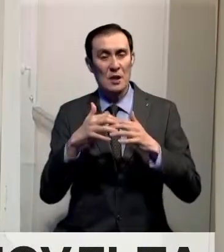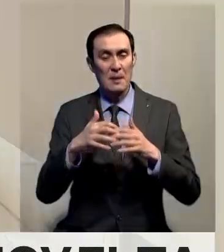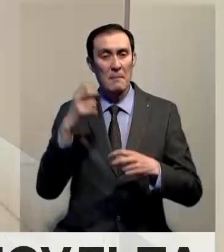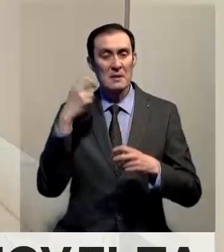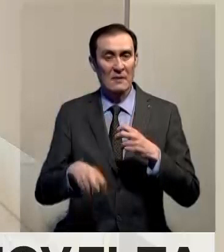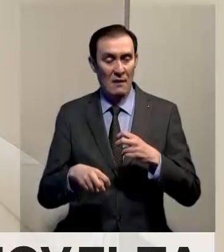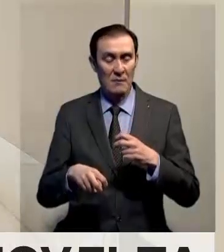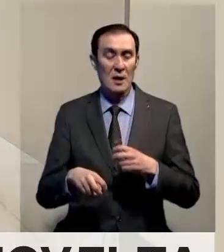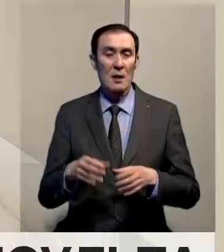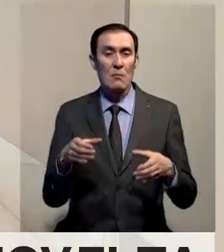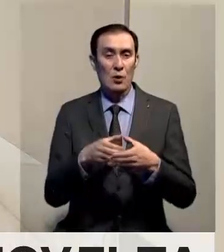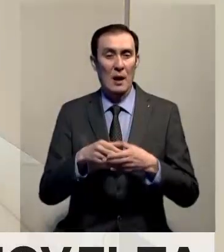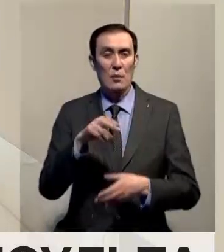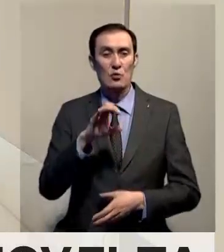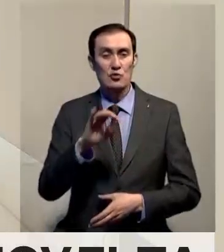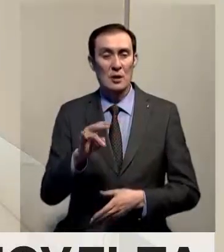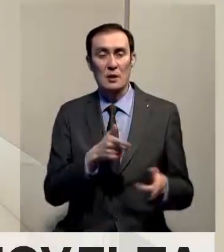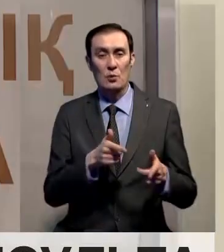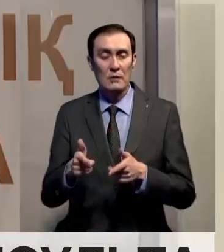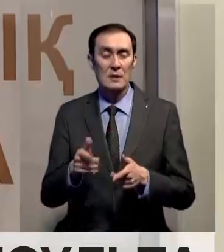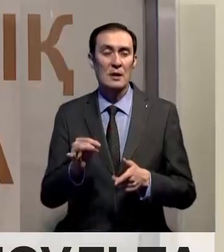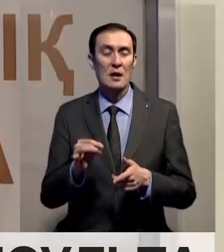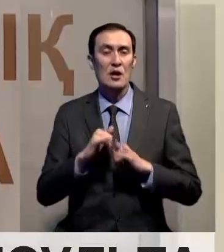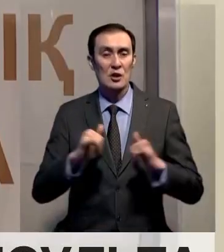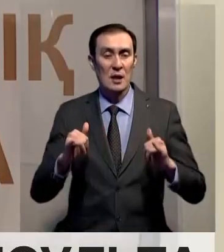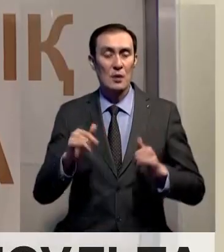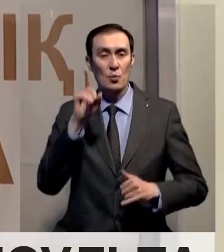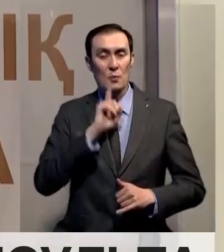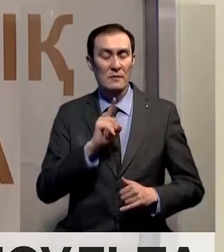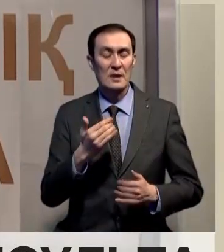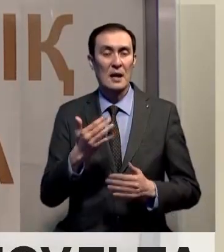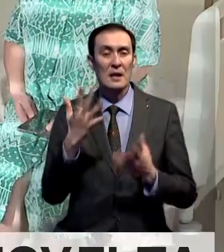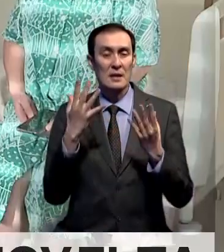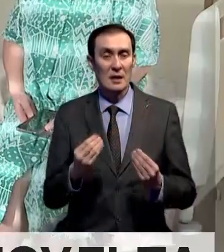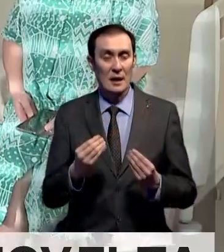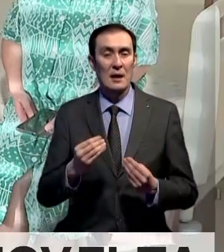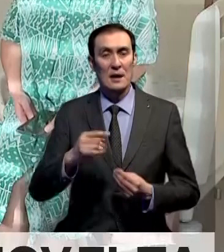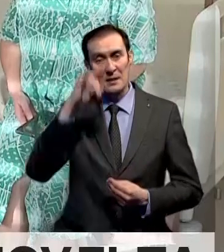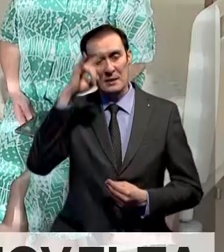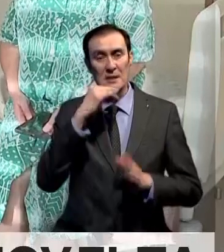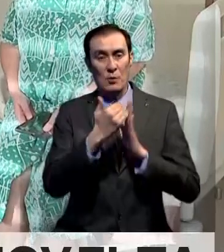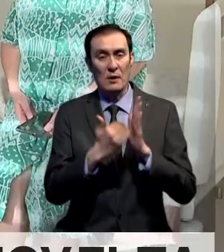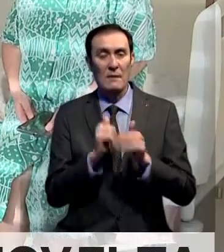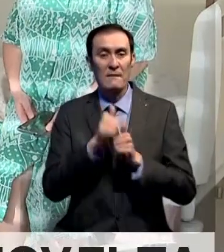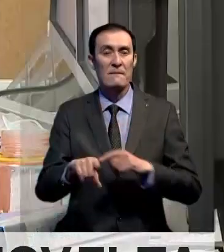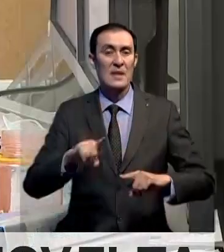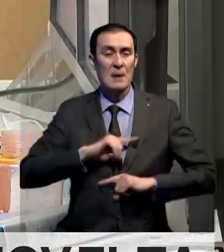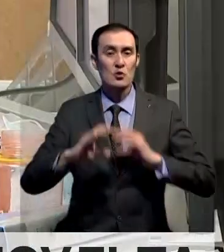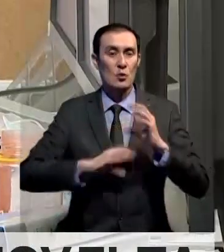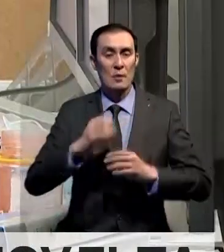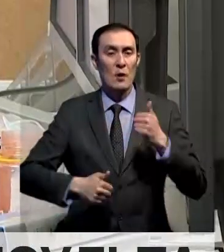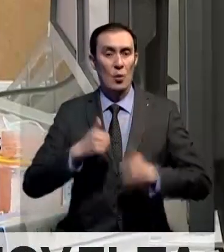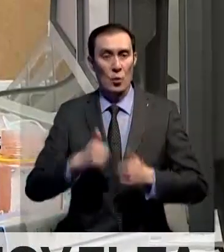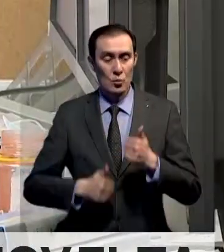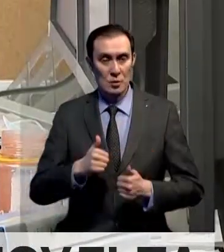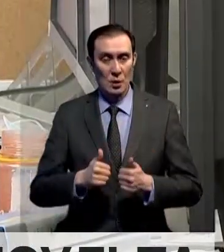травмы. Команда Душана работает над расширением ее функций. К слову, на днях казахстанский стартап вышел в финал международного